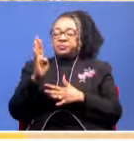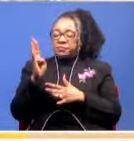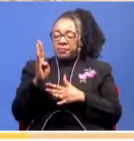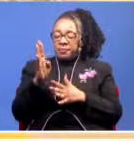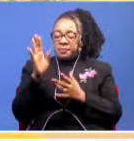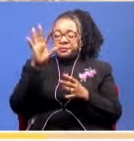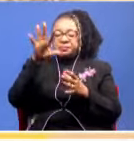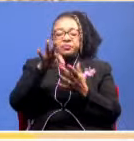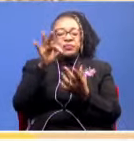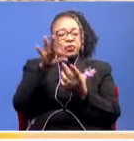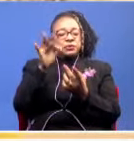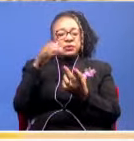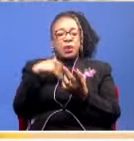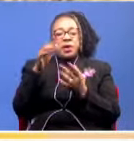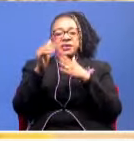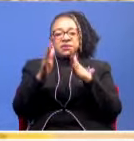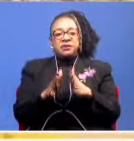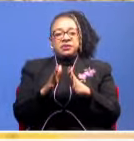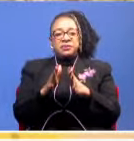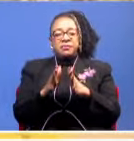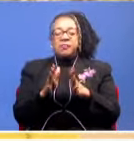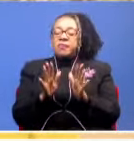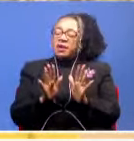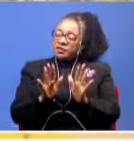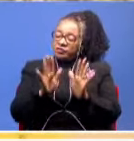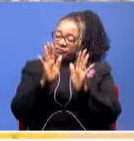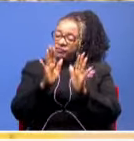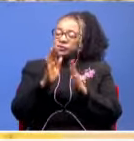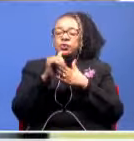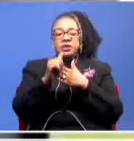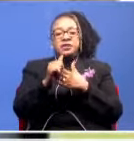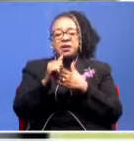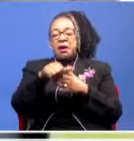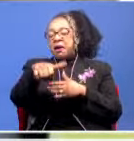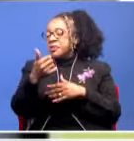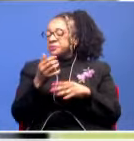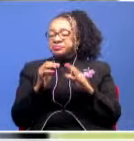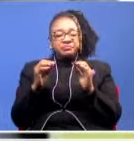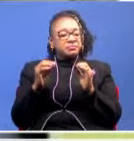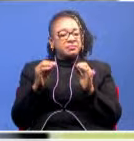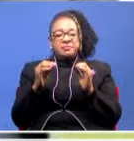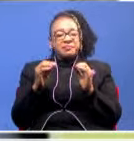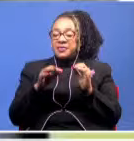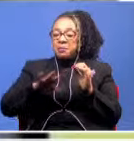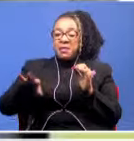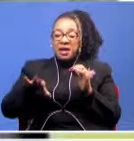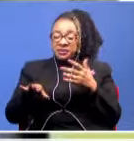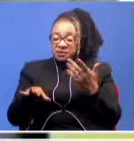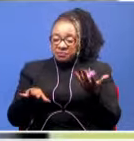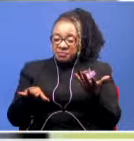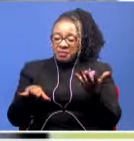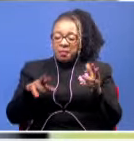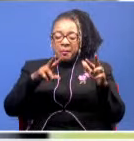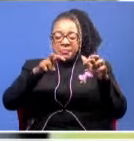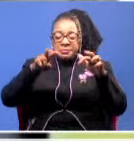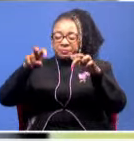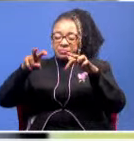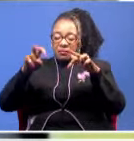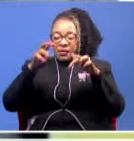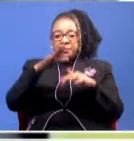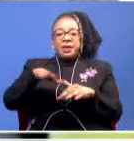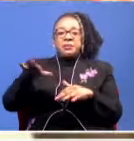rais, mwache tuongoze, hakuna mwingine. Kilichosalia sasa ni msasa bungeni.